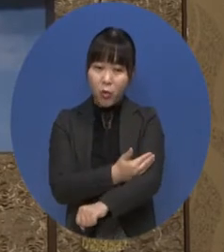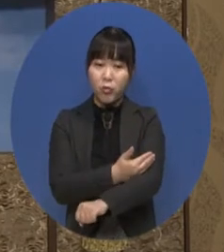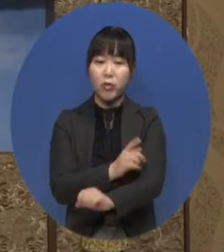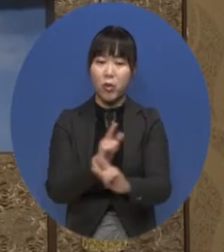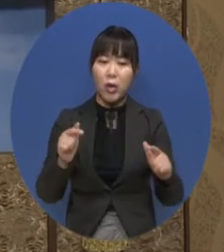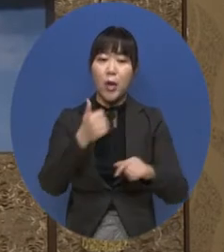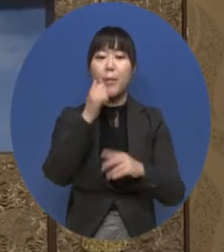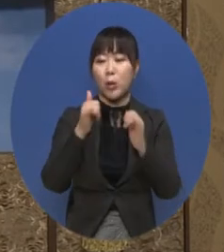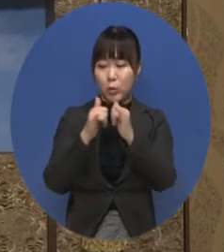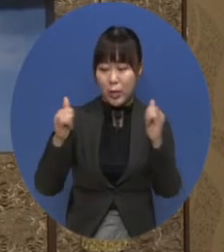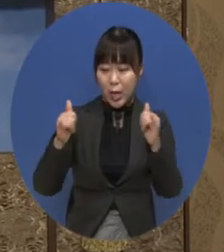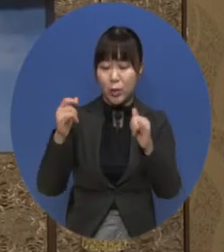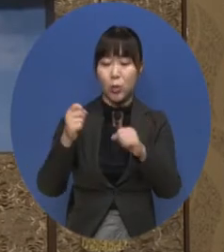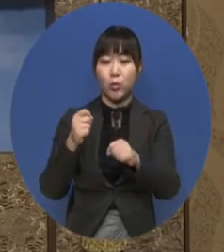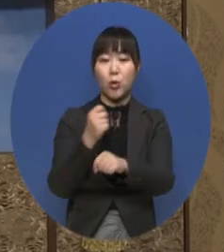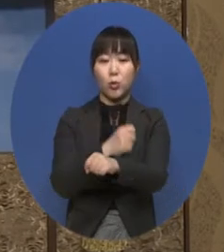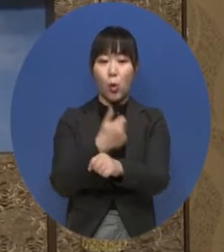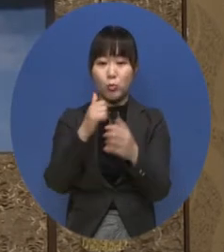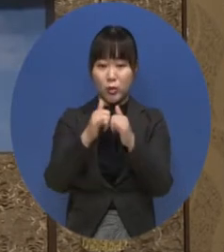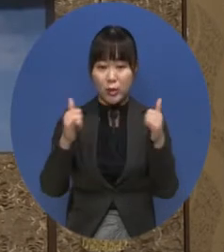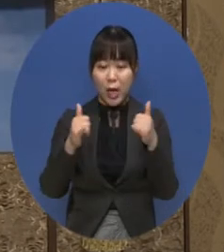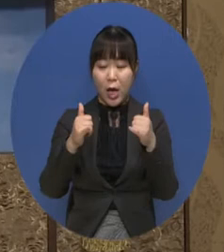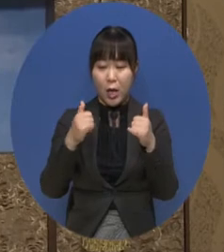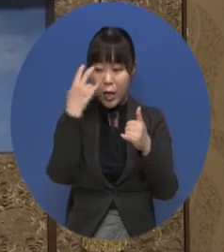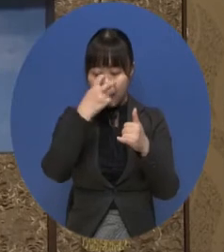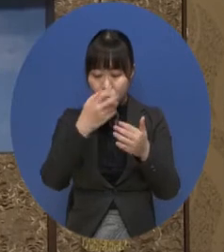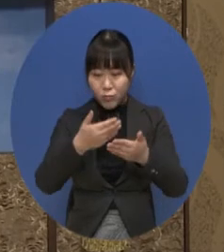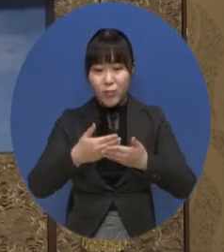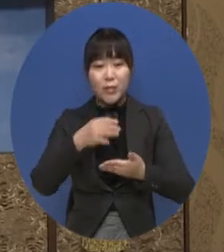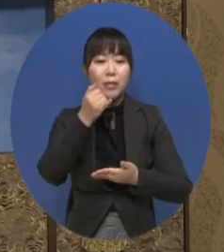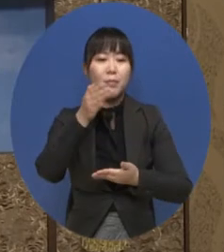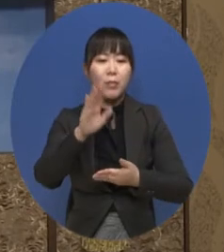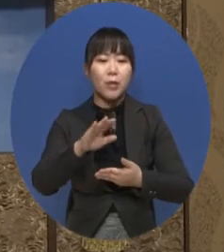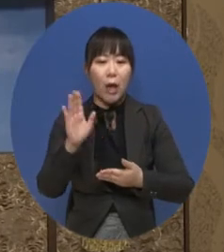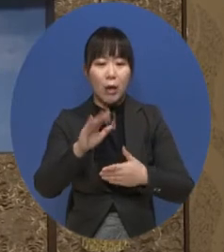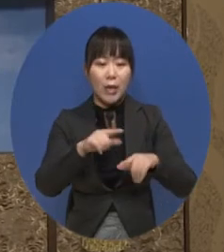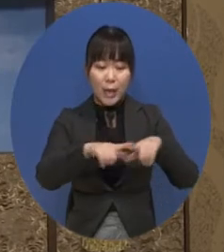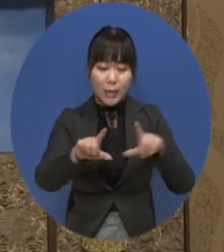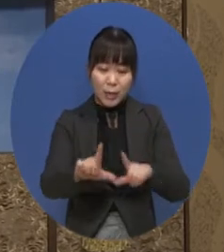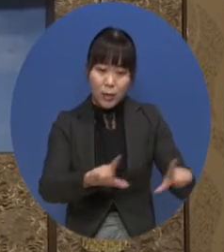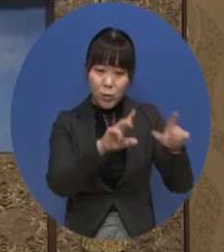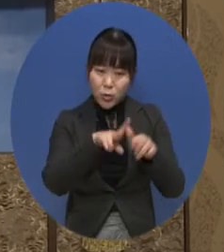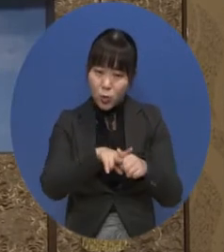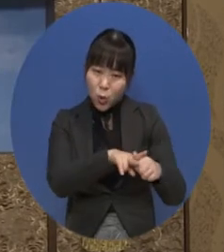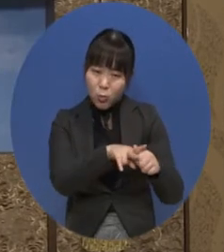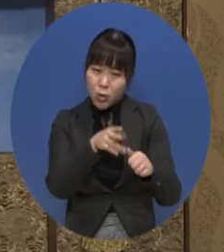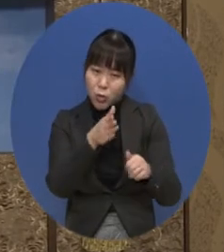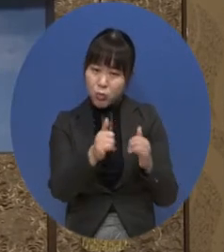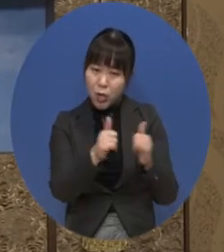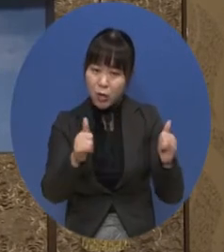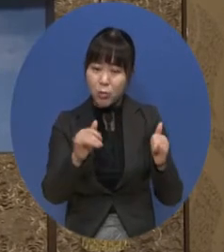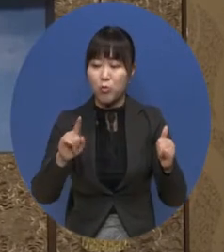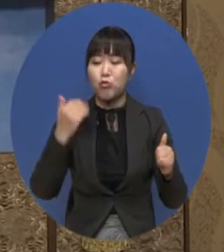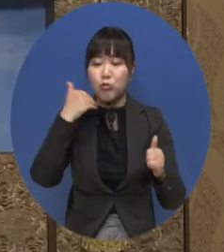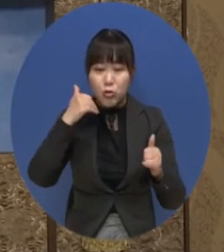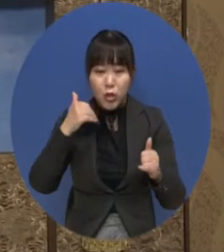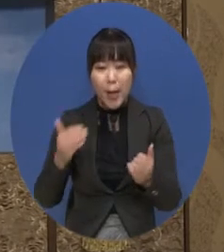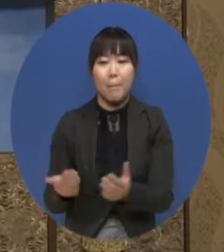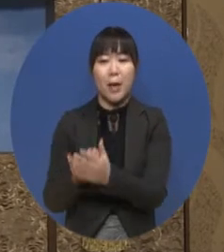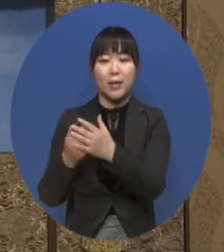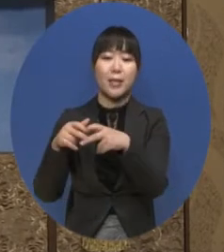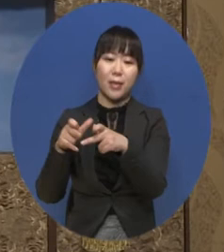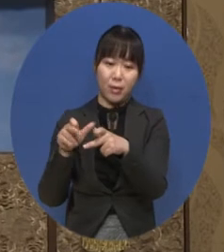이런 거는 변호사나 노무사의 감수를 받지만 네. 그렇지 않고 일상의 정보의 전문가는 저는 발달장애인이라고